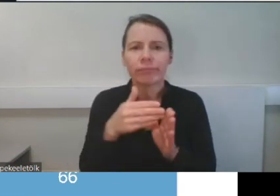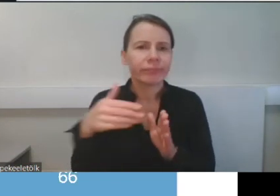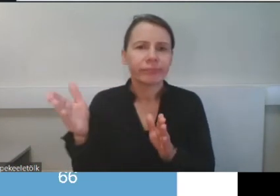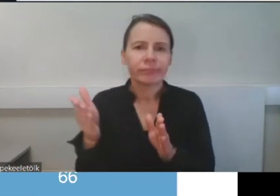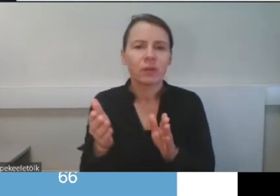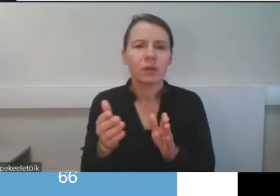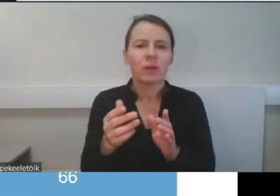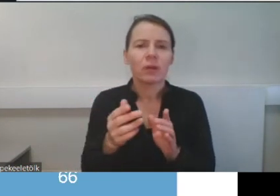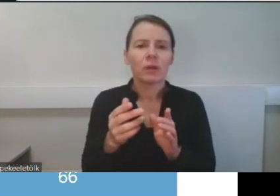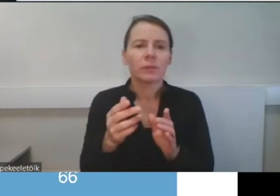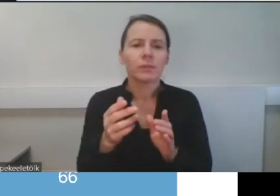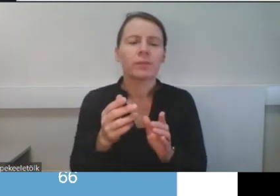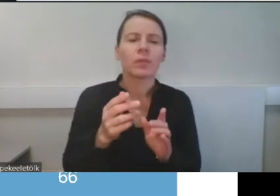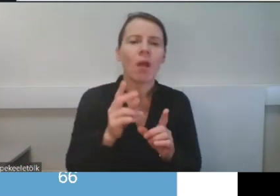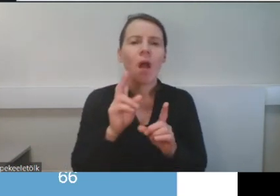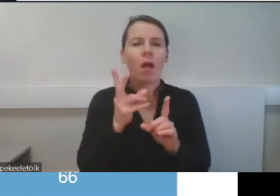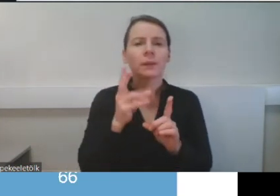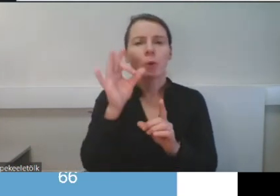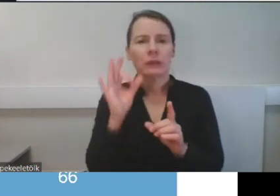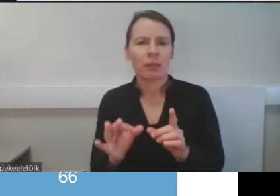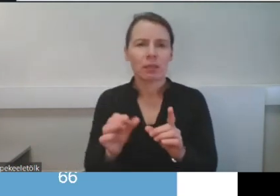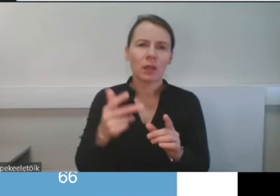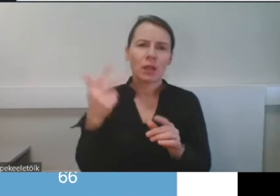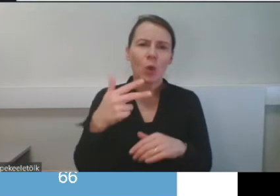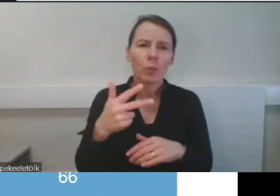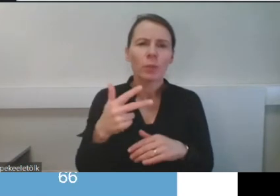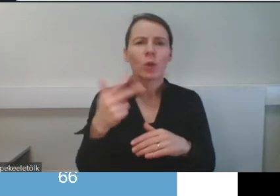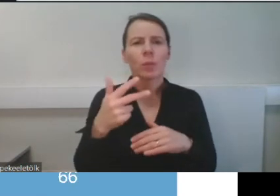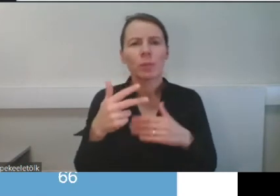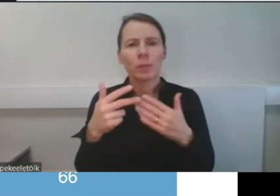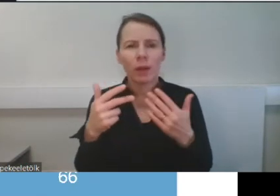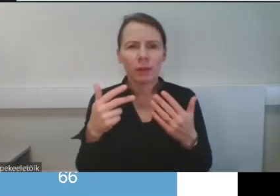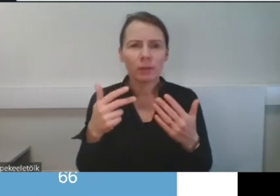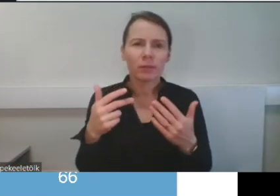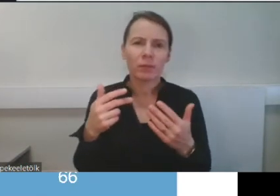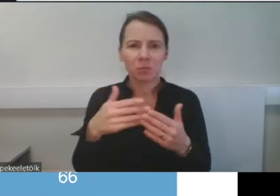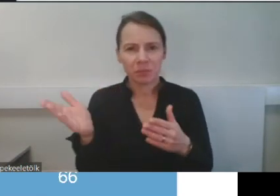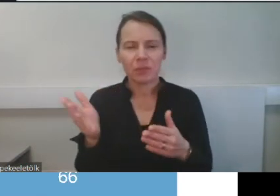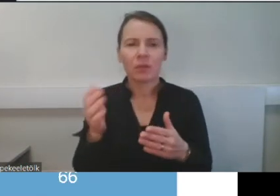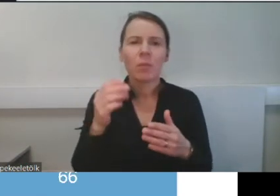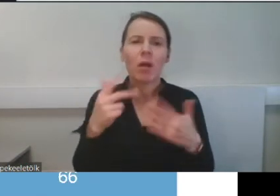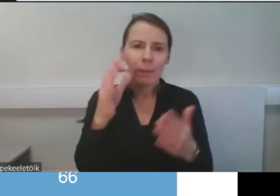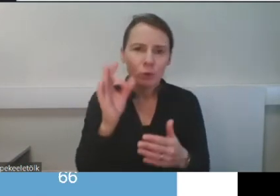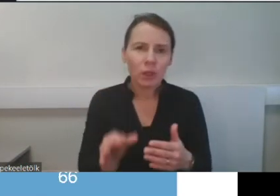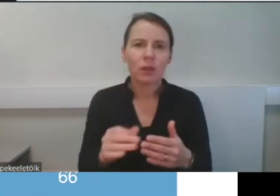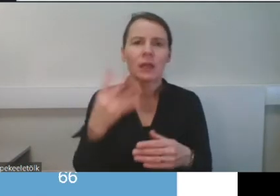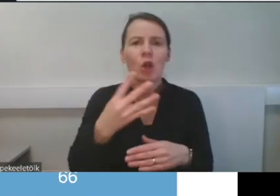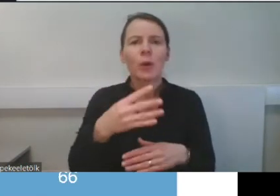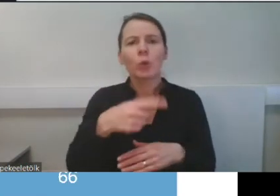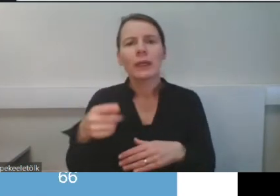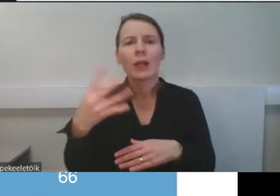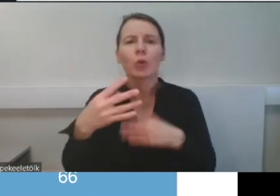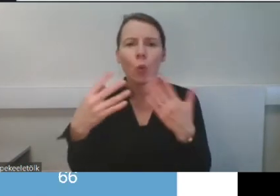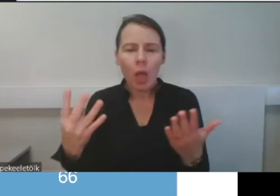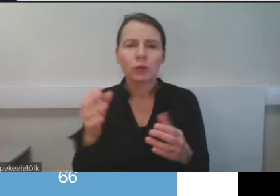puudeliikidest ja see on selline nagu, mida pakub meile sotsiaalkindlustusamet nüüd ainult, kes saab pakkuda meile sellist